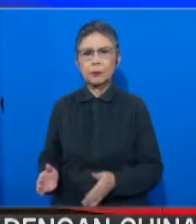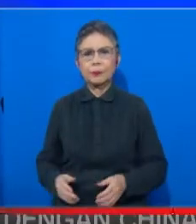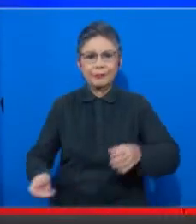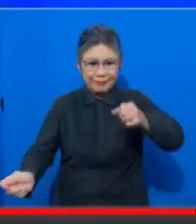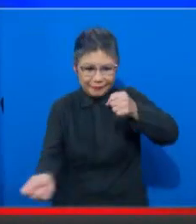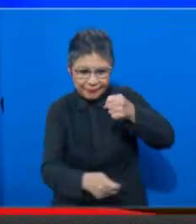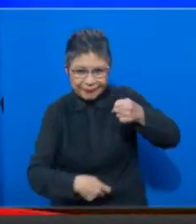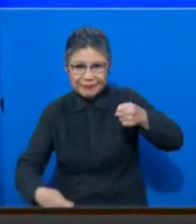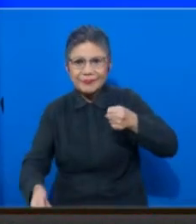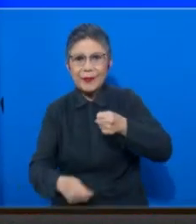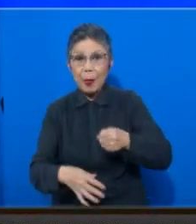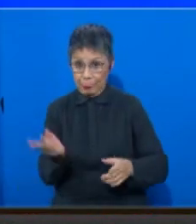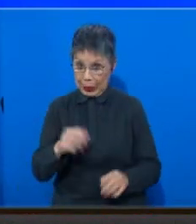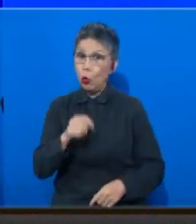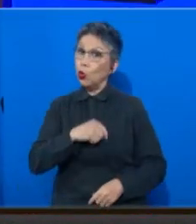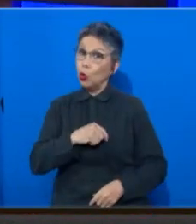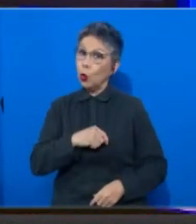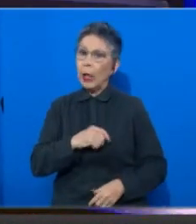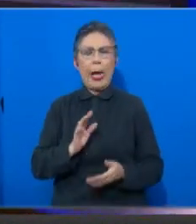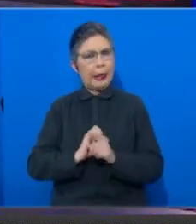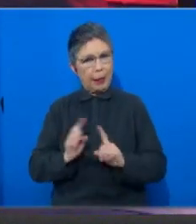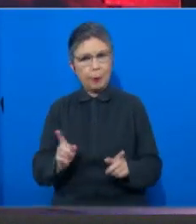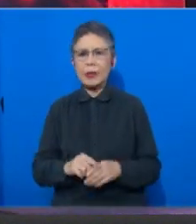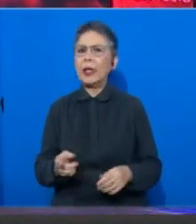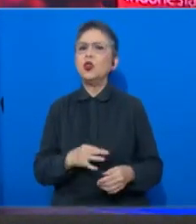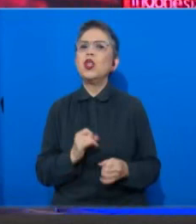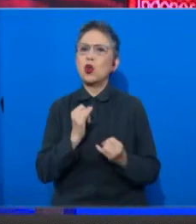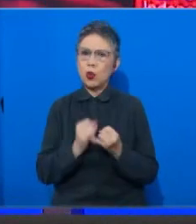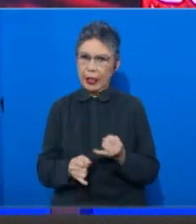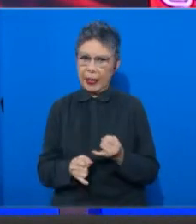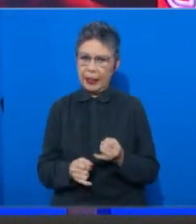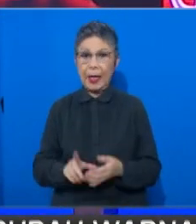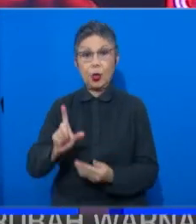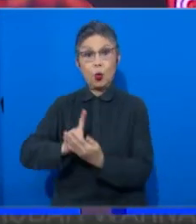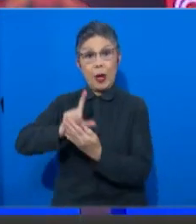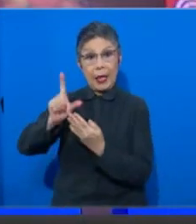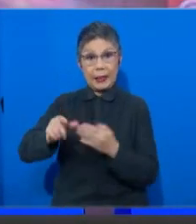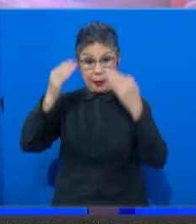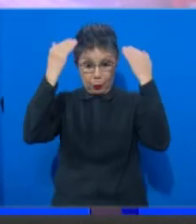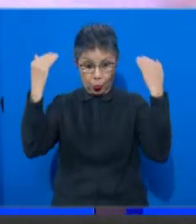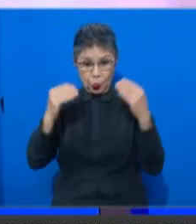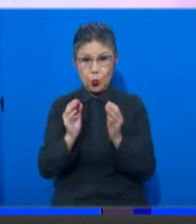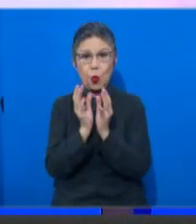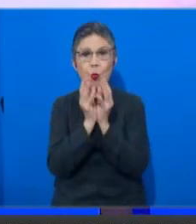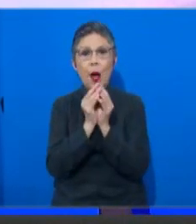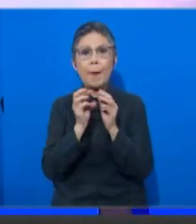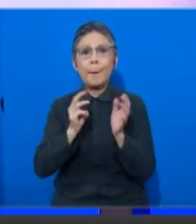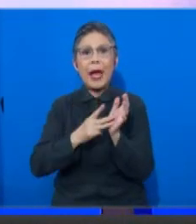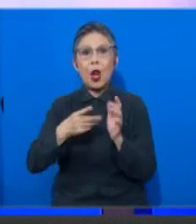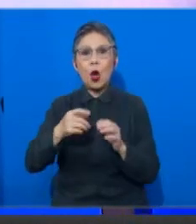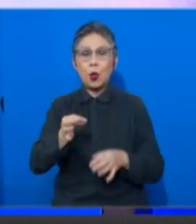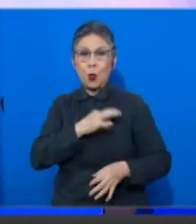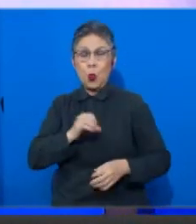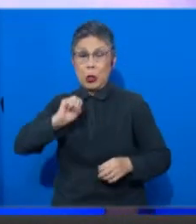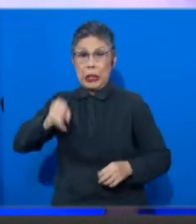Panen hasil tani bisa membawa untung, tapi juga bisa membawa kerugian. Di Lumajang, petani buah melon meraup untung hingga ratusan